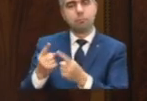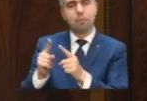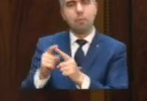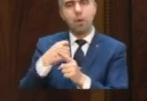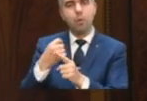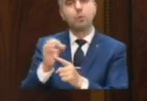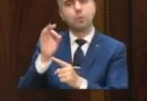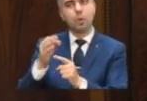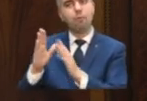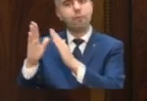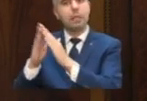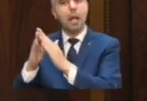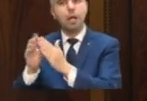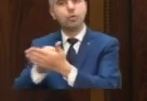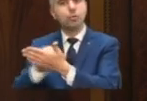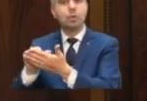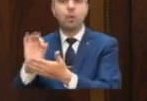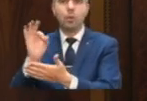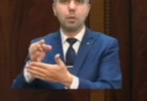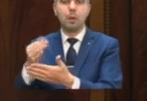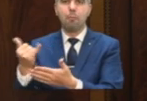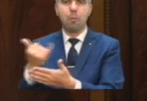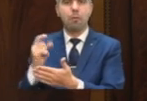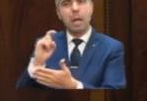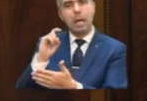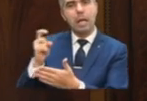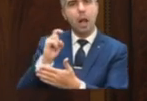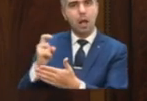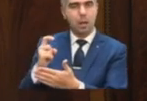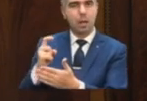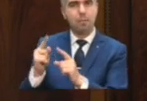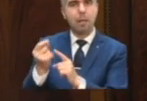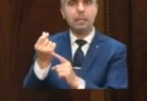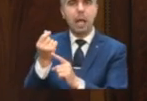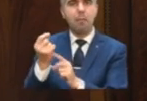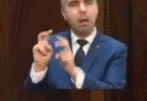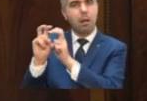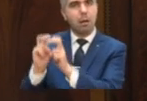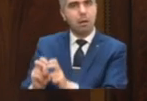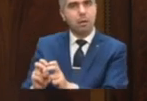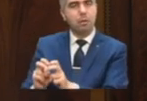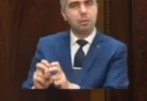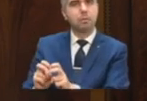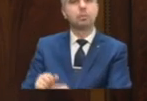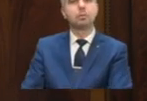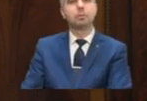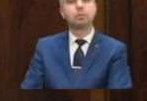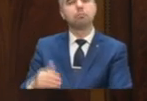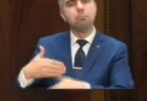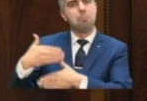المنتوج اللي كيتجاوب مع القدره ديالو، مثلا الكراء بواحد الثمن اللي هو مرفوق، وحنا كنشتغلوا على هذا الشيء بيضمن